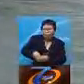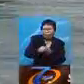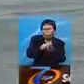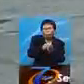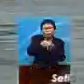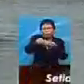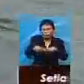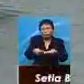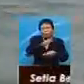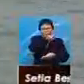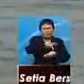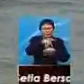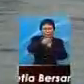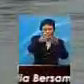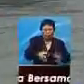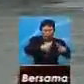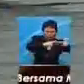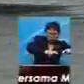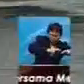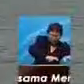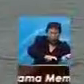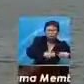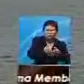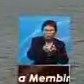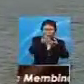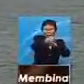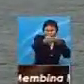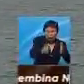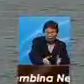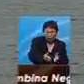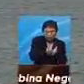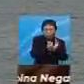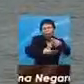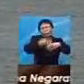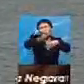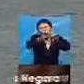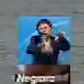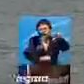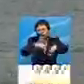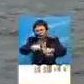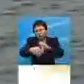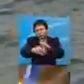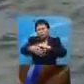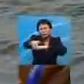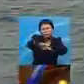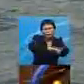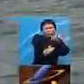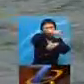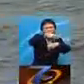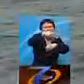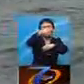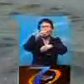anak kapal nelayan berkenaan siasatan awal mendapati kapal nelayanka untuk menangkap ikan di perairan Pulau